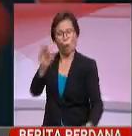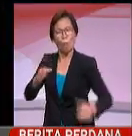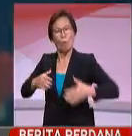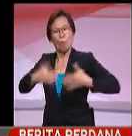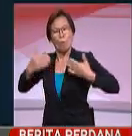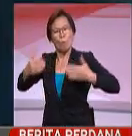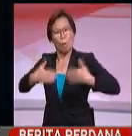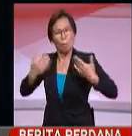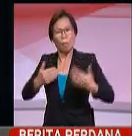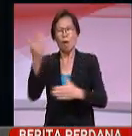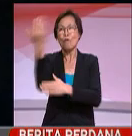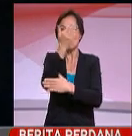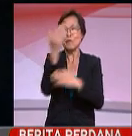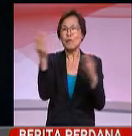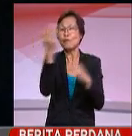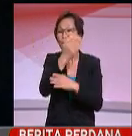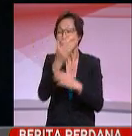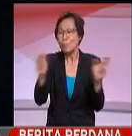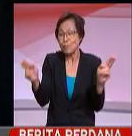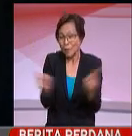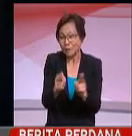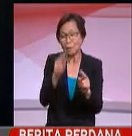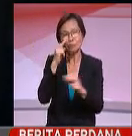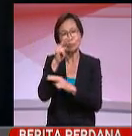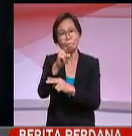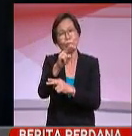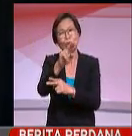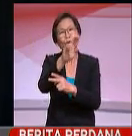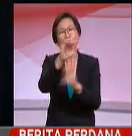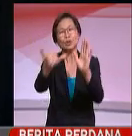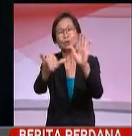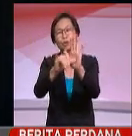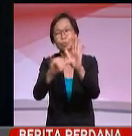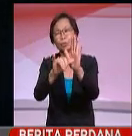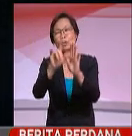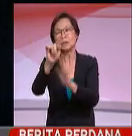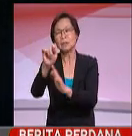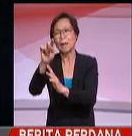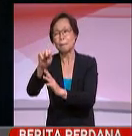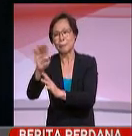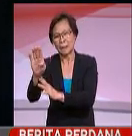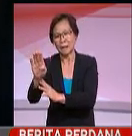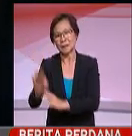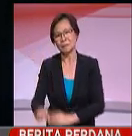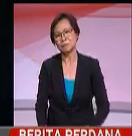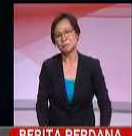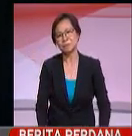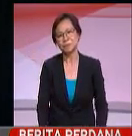kegembiraan. Filem pendek ini boleh ditonton di laman YouTube Tenaga Official.